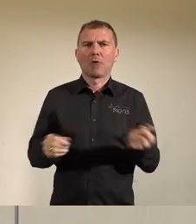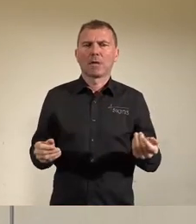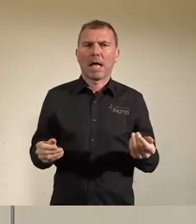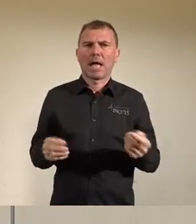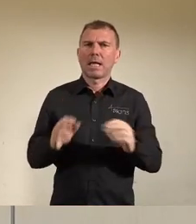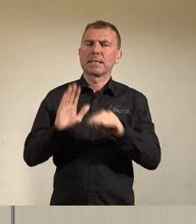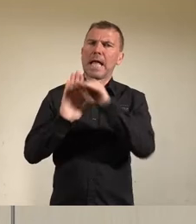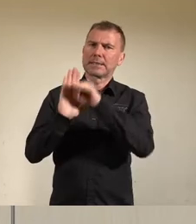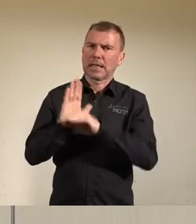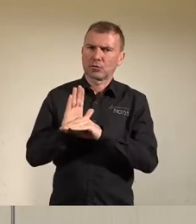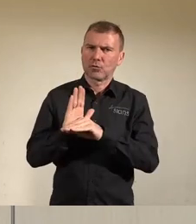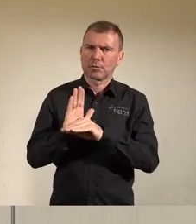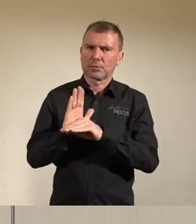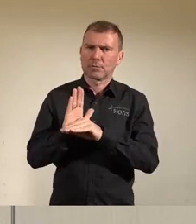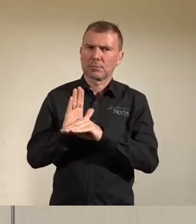Haushaltssatzung.